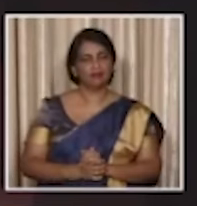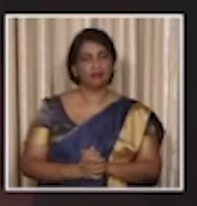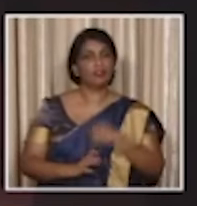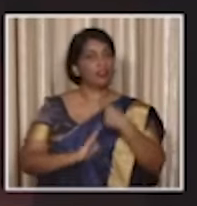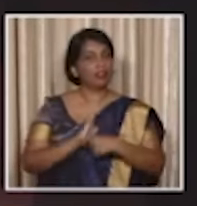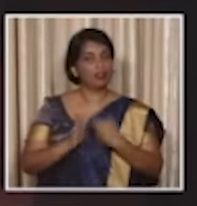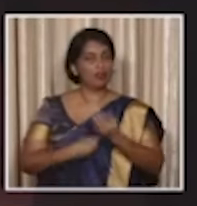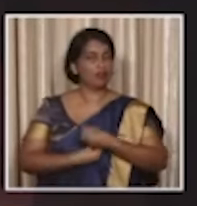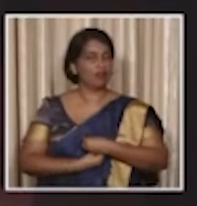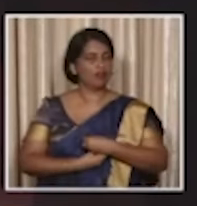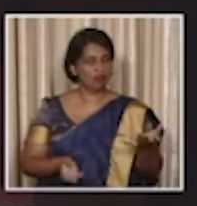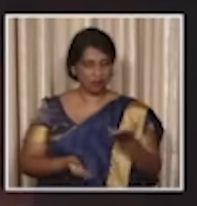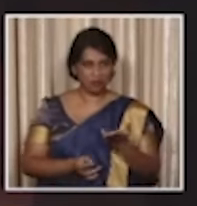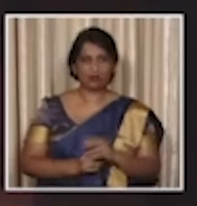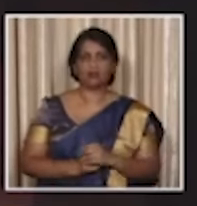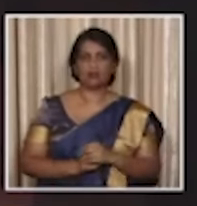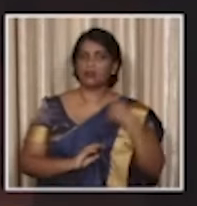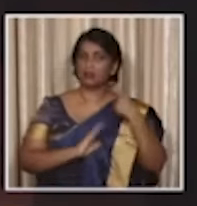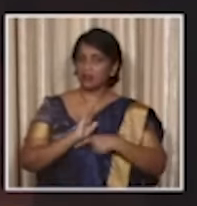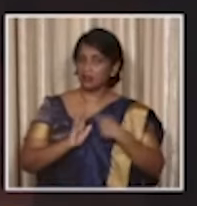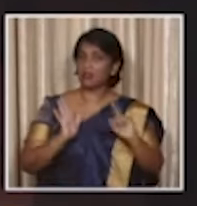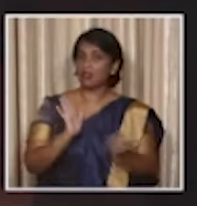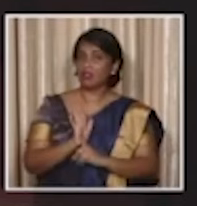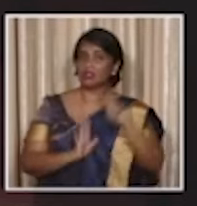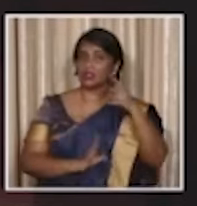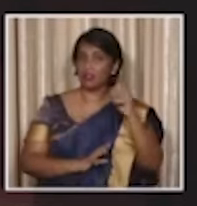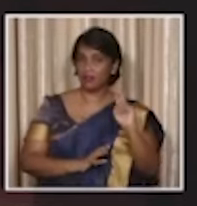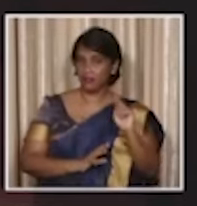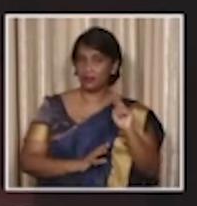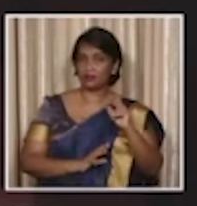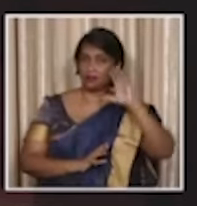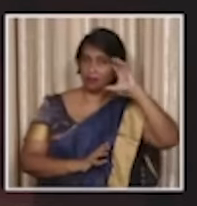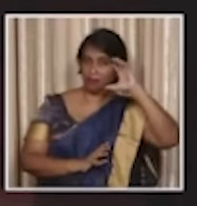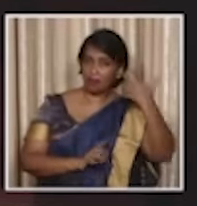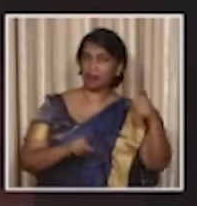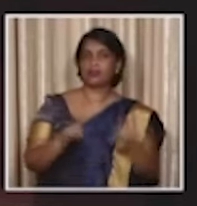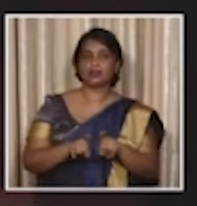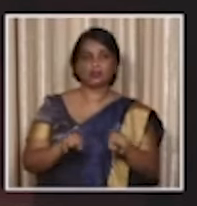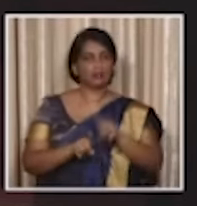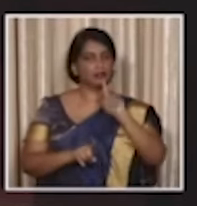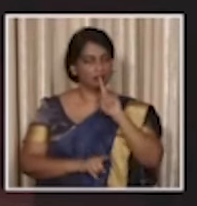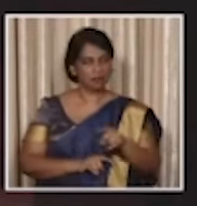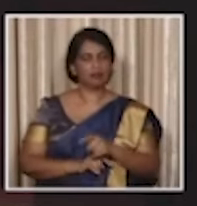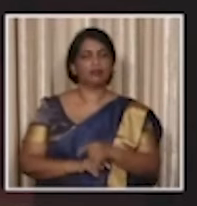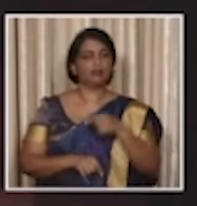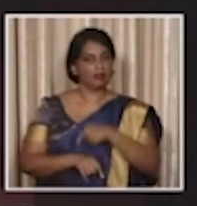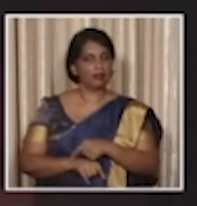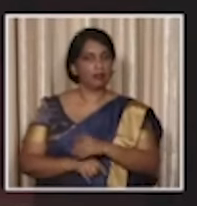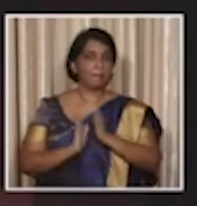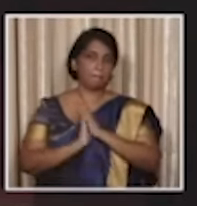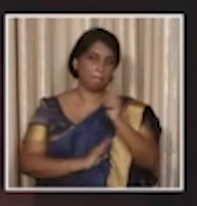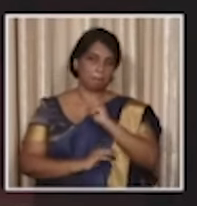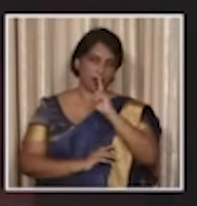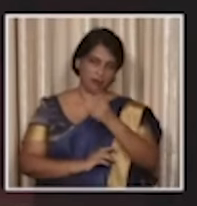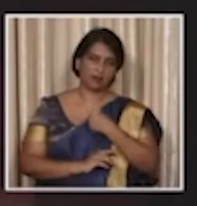රට මංමුලා කරලා මේ රටේ ඉන්නේ 120,000ක් අමනෝඥයෝ ගානට දාගෙන මෙතන එනවා බණ දේශනා